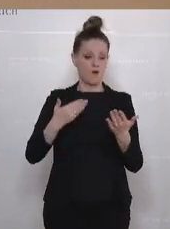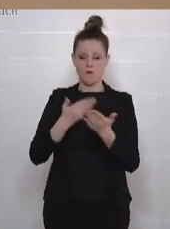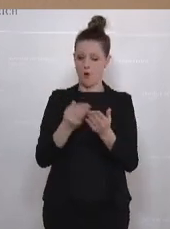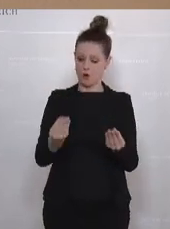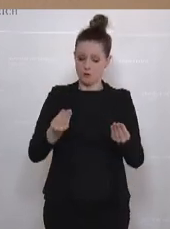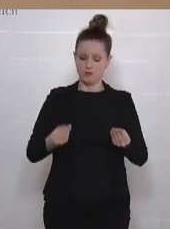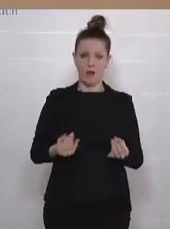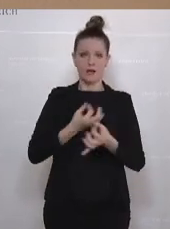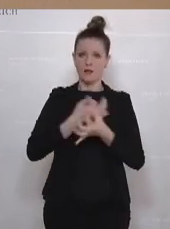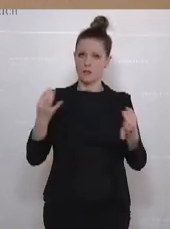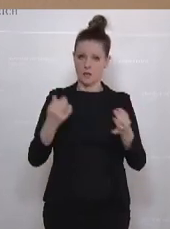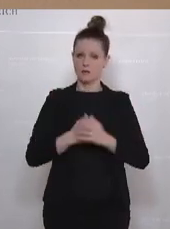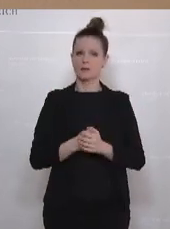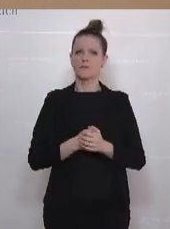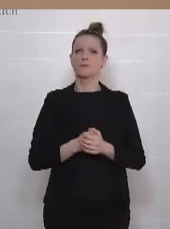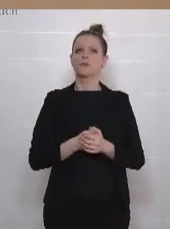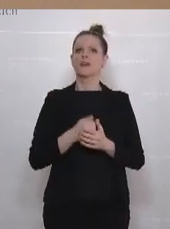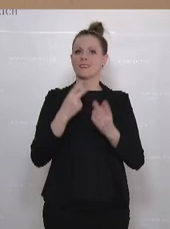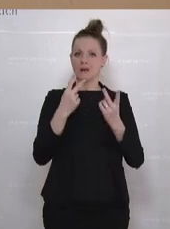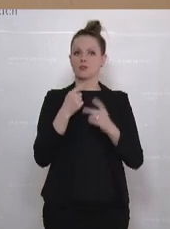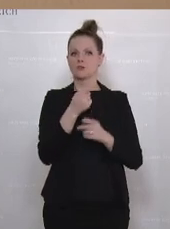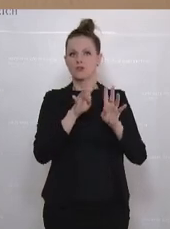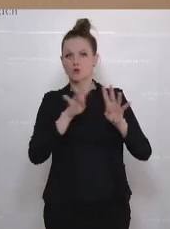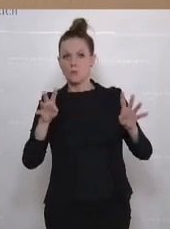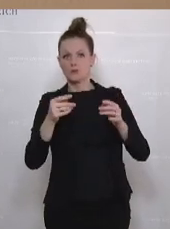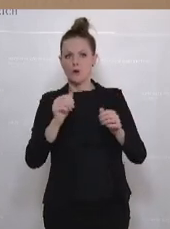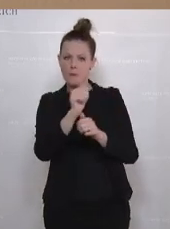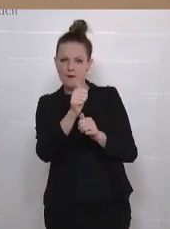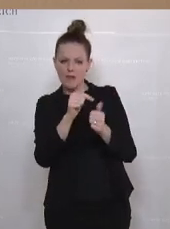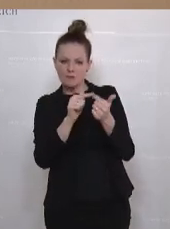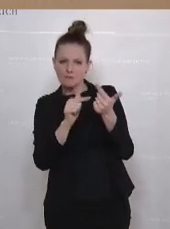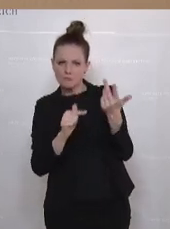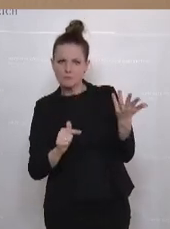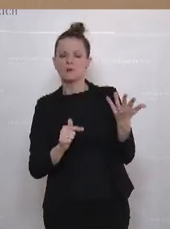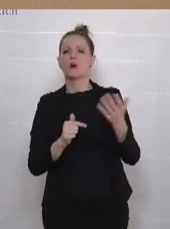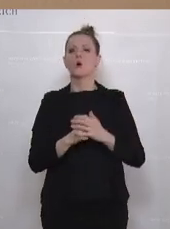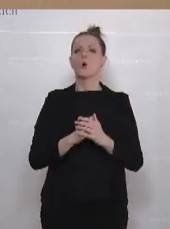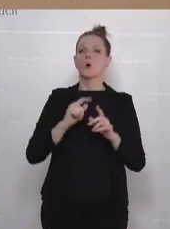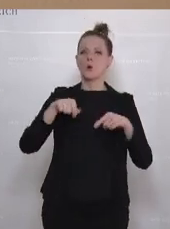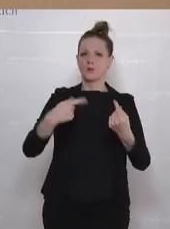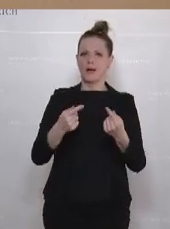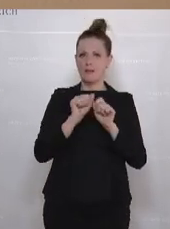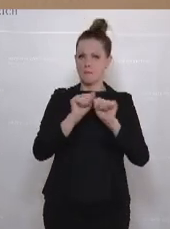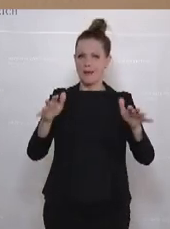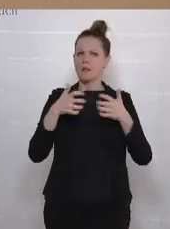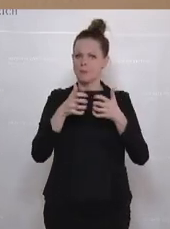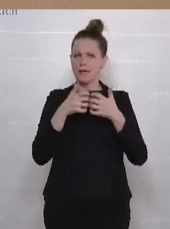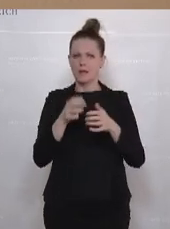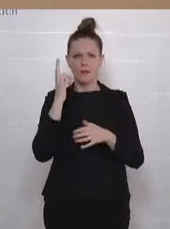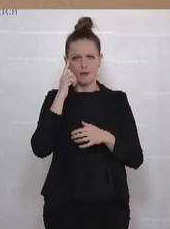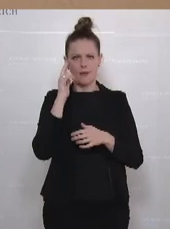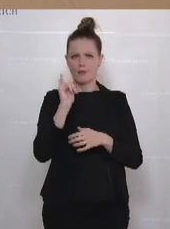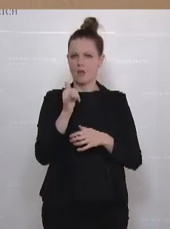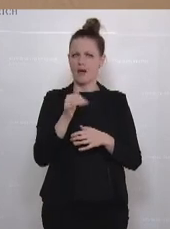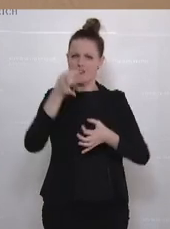Das ist auch richtig so, weil sie erst die Bewertung vornehmen sollen. Und ich weiß, es gab in letzter Zeit sozusagen Medienberichte dazu aus